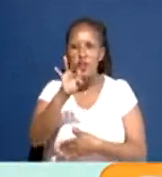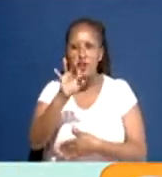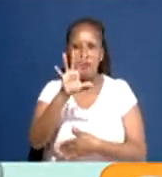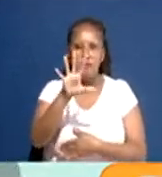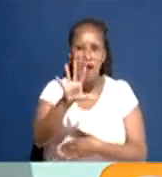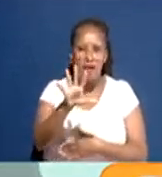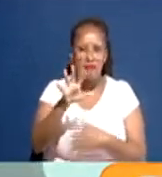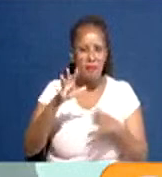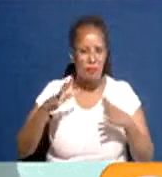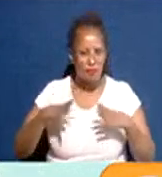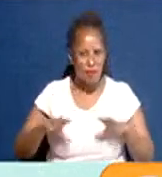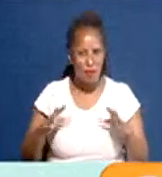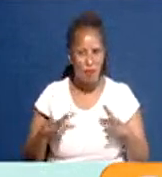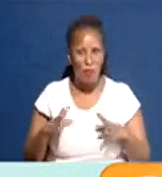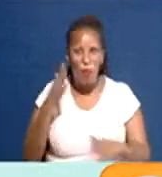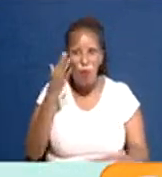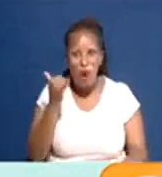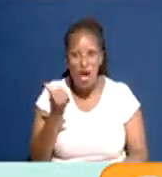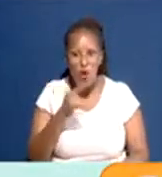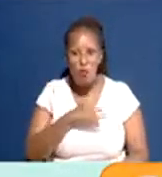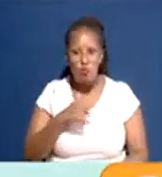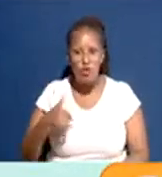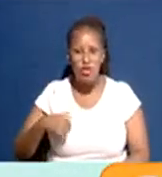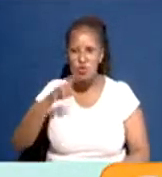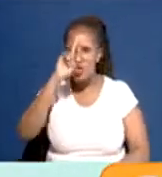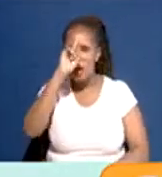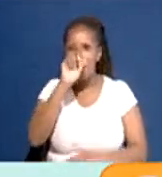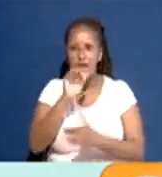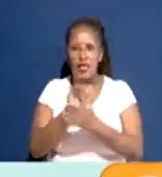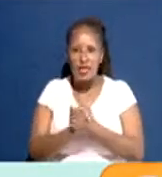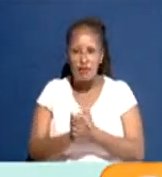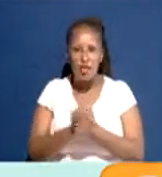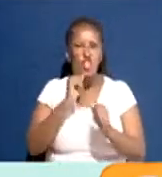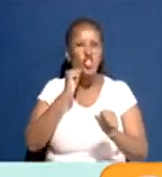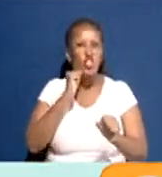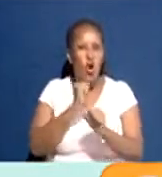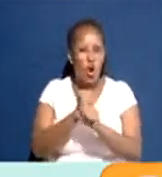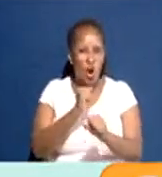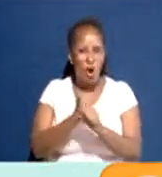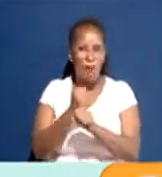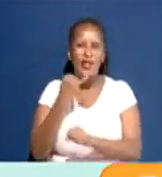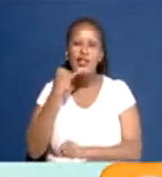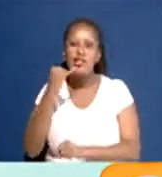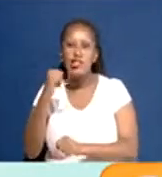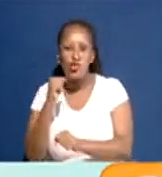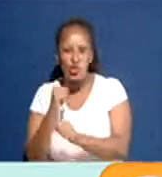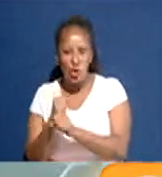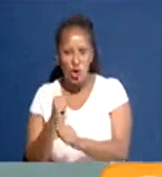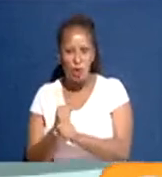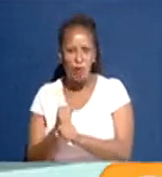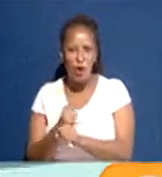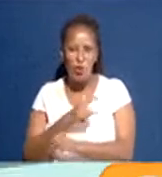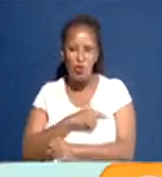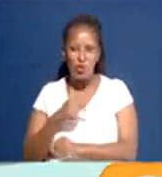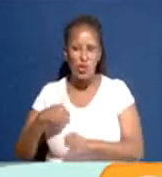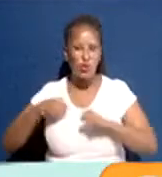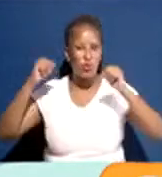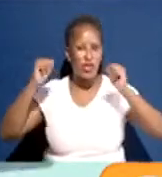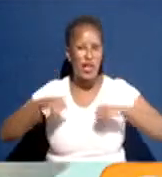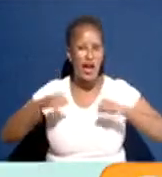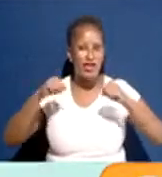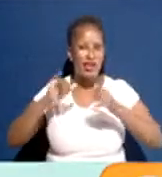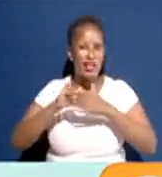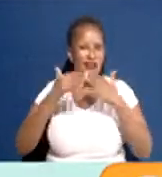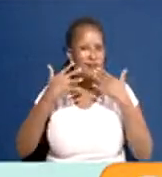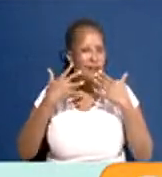watu 10, because we believe kazi ni kazi. Si tulikubaliana namna hiyo jameni?